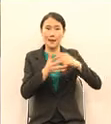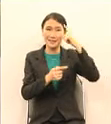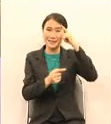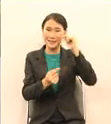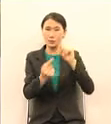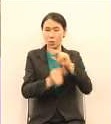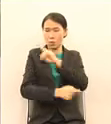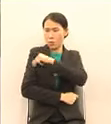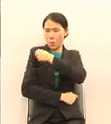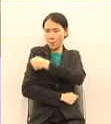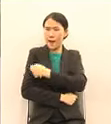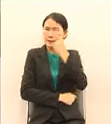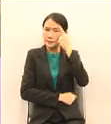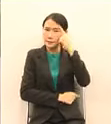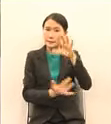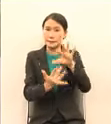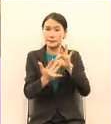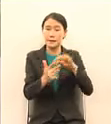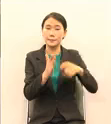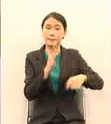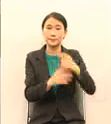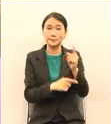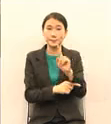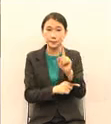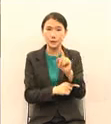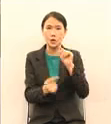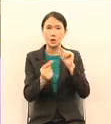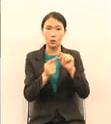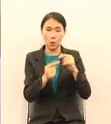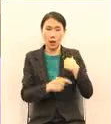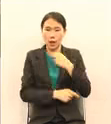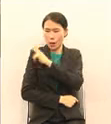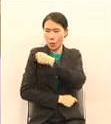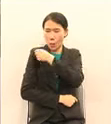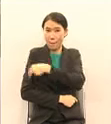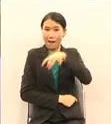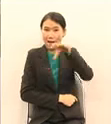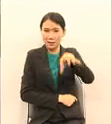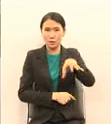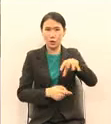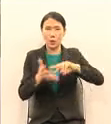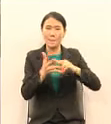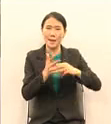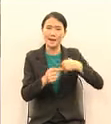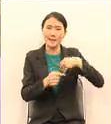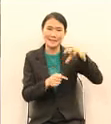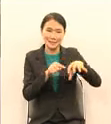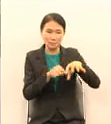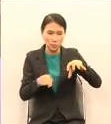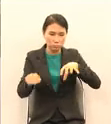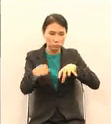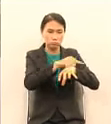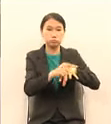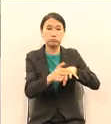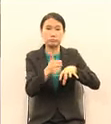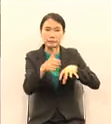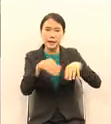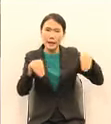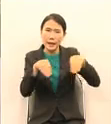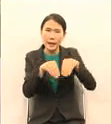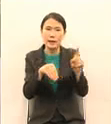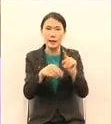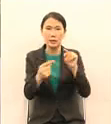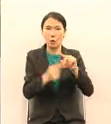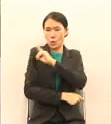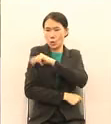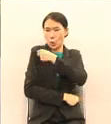แพงคงมีหลายเหตุผลนะครับอันที่หนึ่งคงเป็นว่าสันกำแพงอยู่ตรงใจกลางนะครับแล้วก็ใกล้กับ